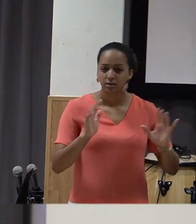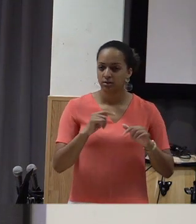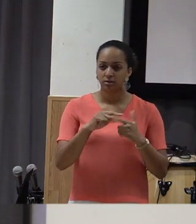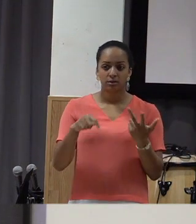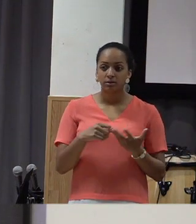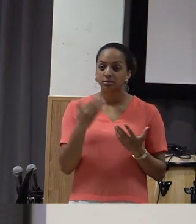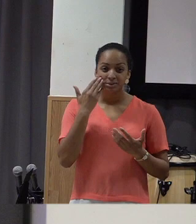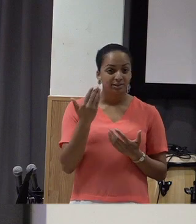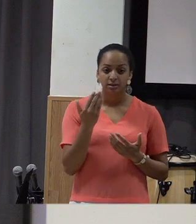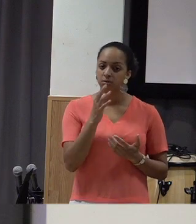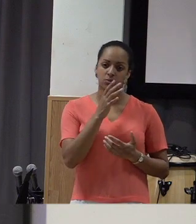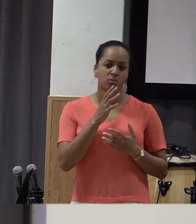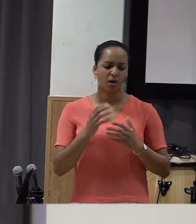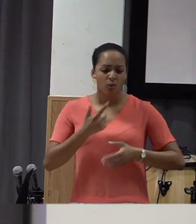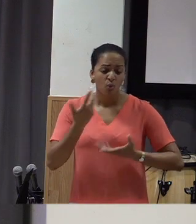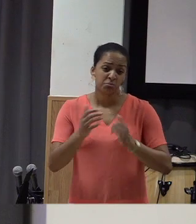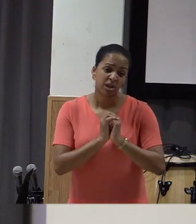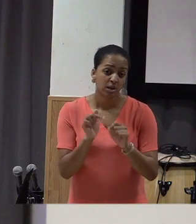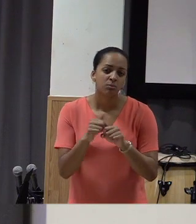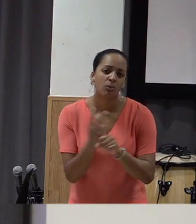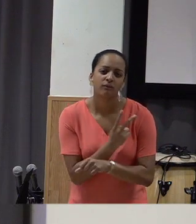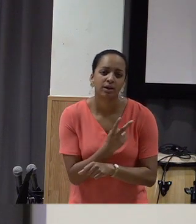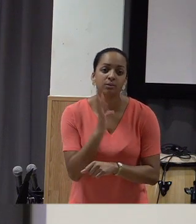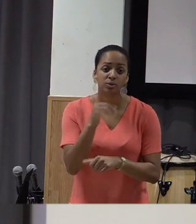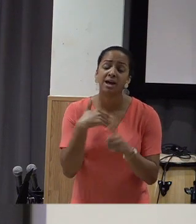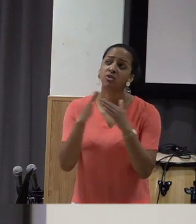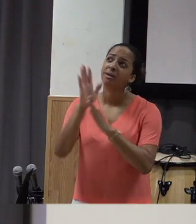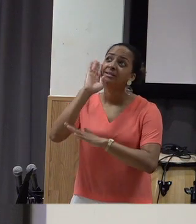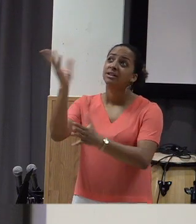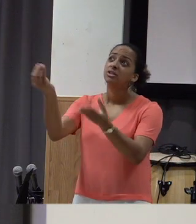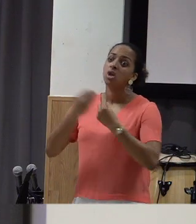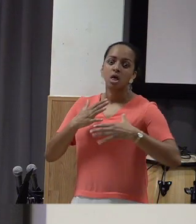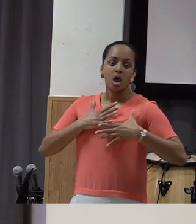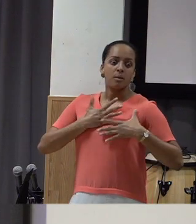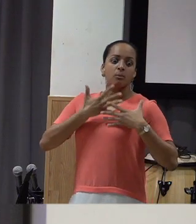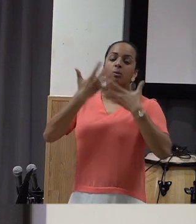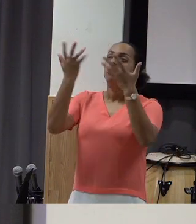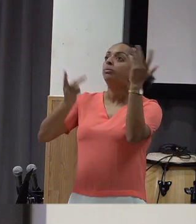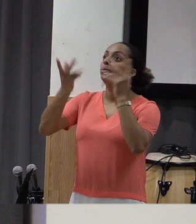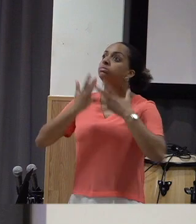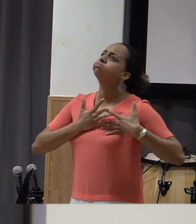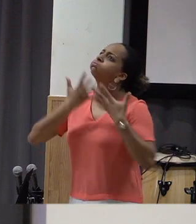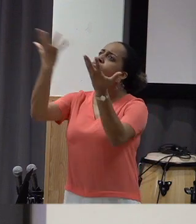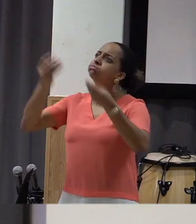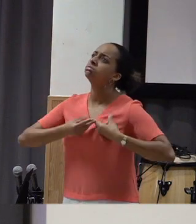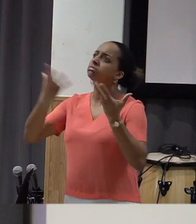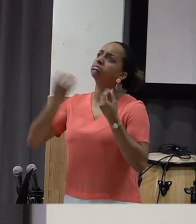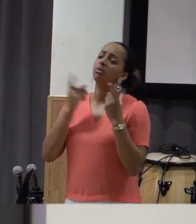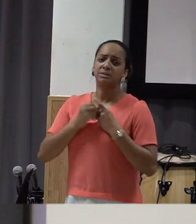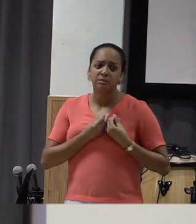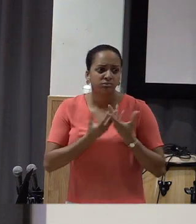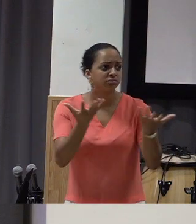elles s'exprimeraient mal. Et nous avions pour cela demandé à Dieu d'augmenter notre amour. D'augmenter notre amour envers lui, envers l'Église et envers chaque être